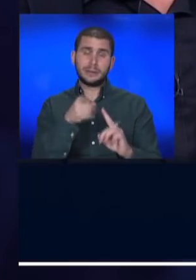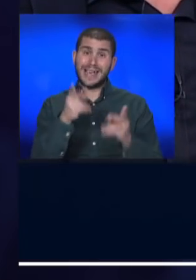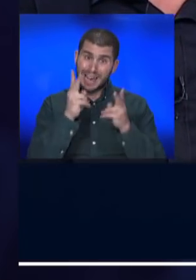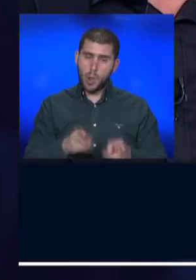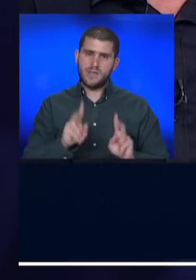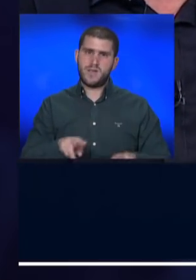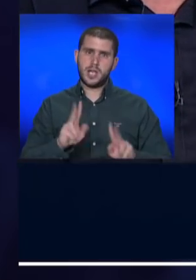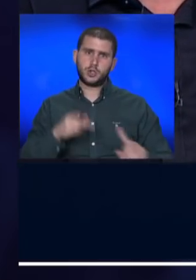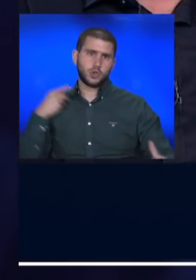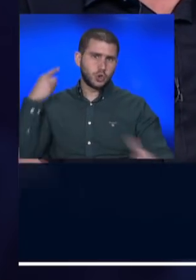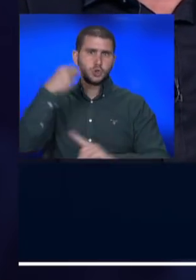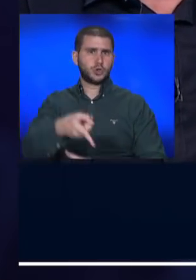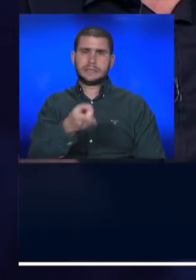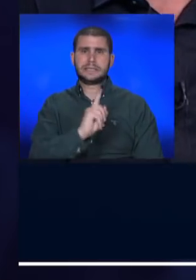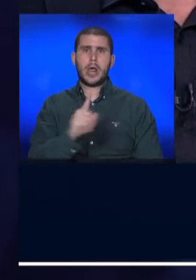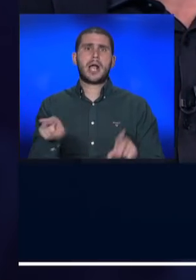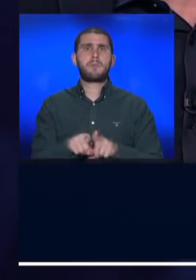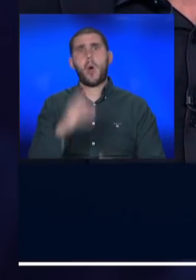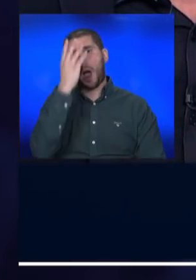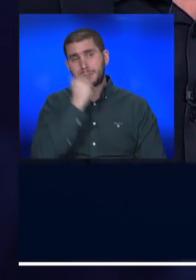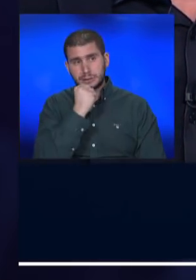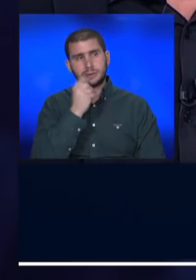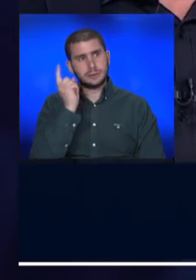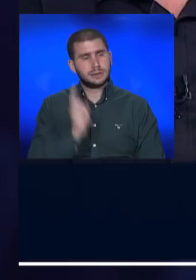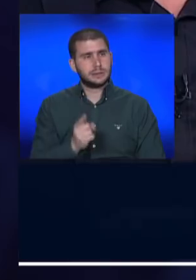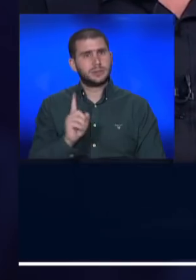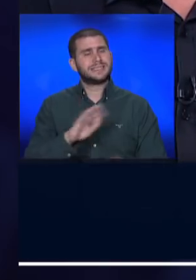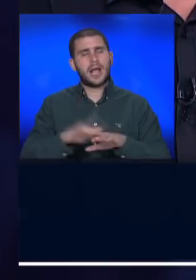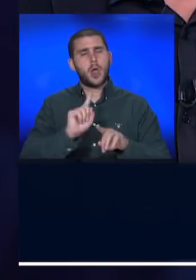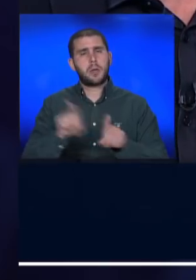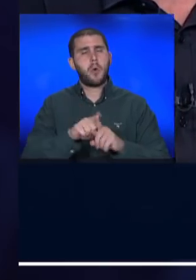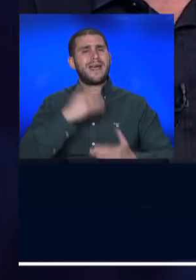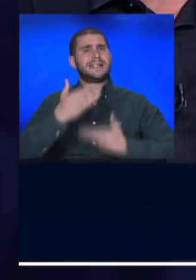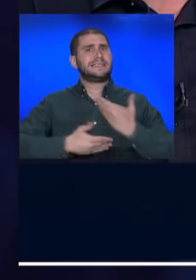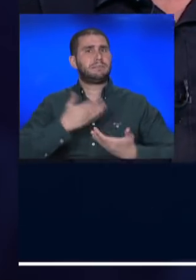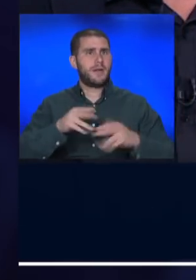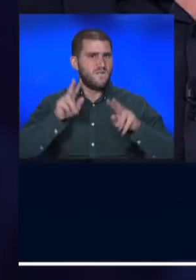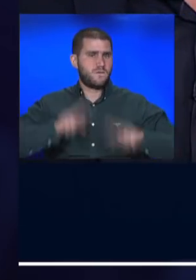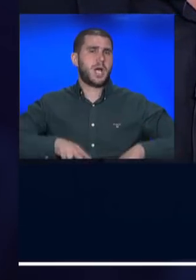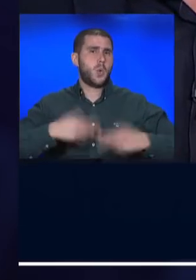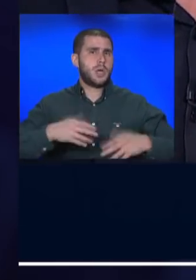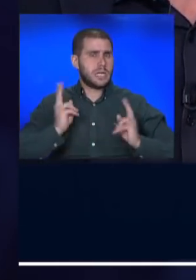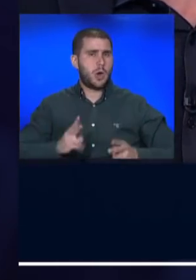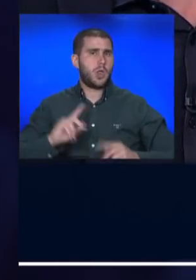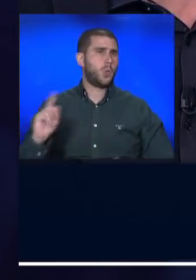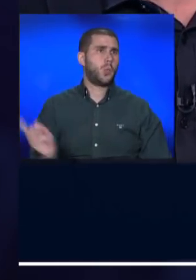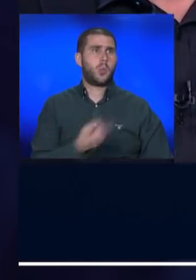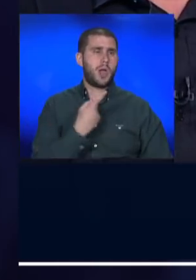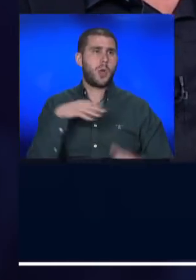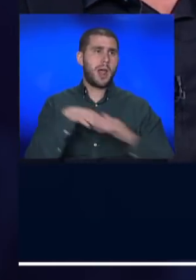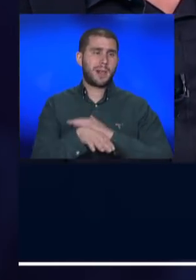בטח לא היכולות של חמאס, כן? יש לי חיזבאללה שיכול פה להכניס את כולנו למקלטים ולהריד פה את